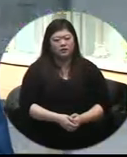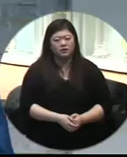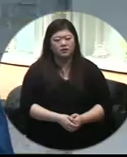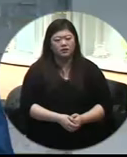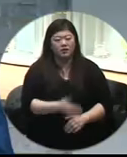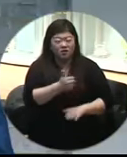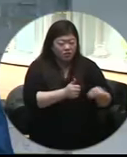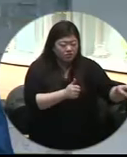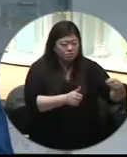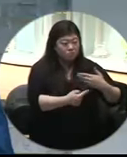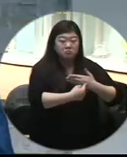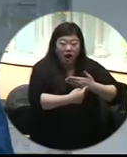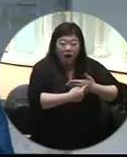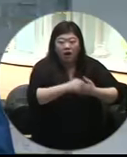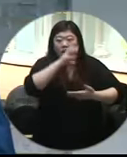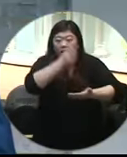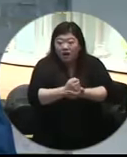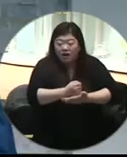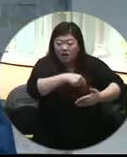고통 속에 있습니다.